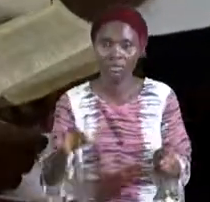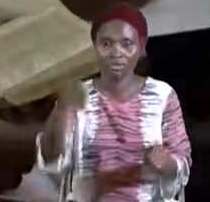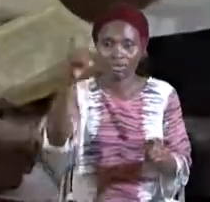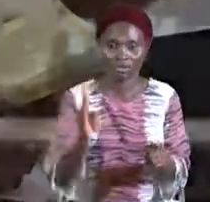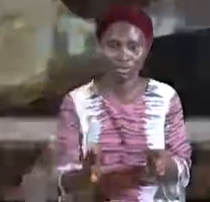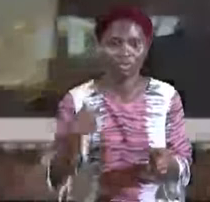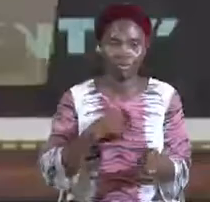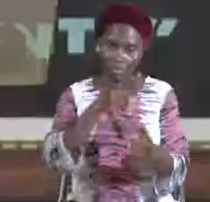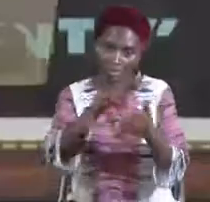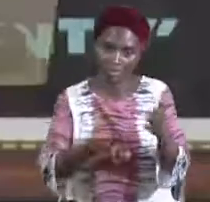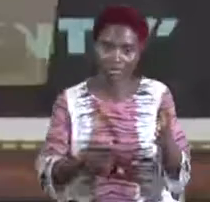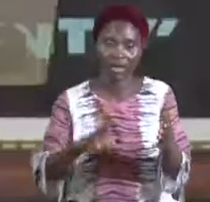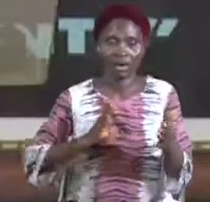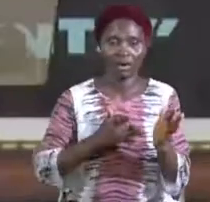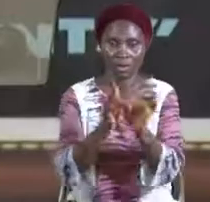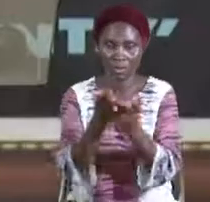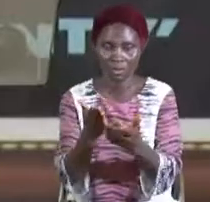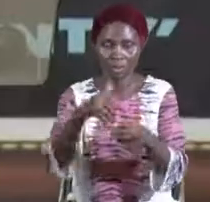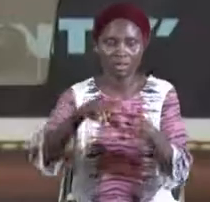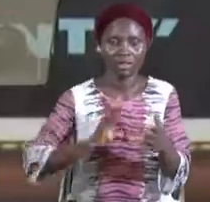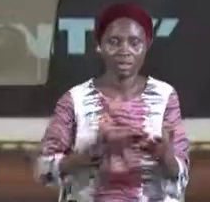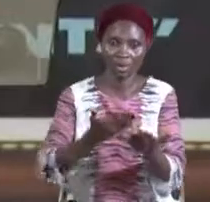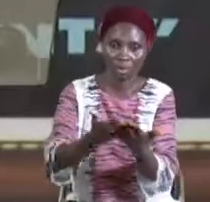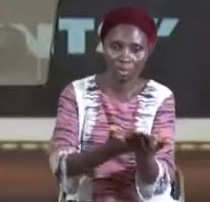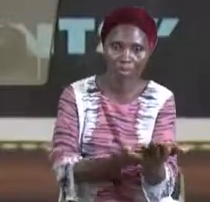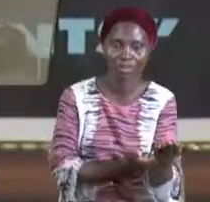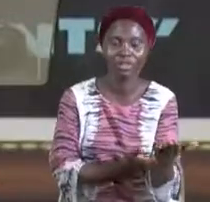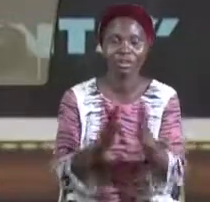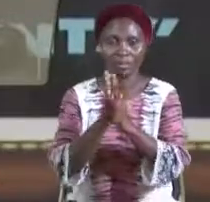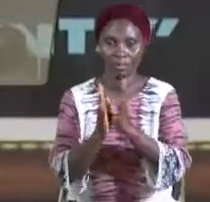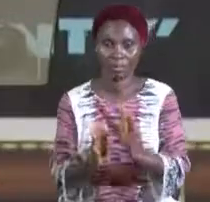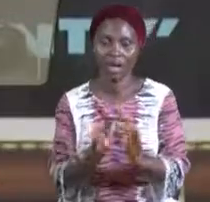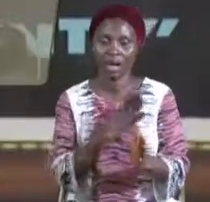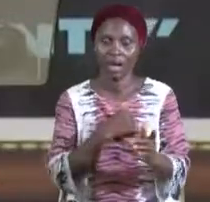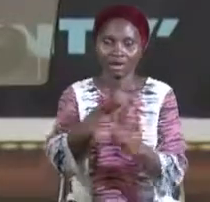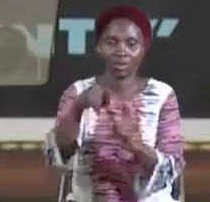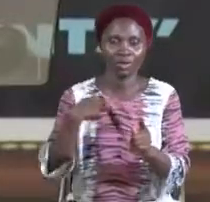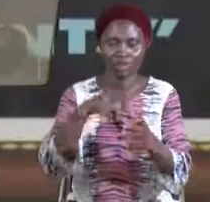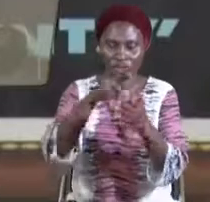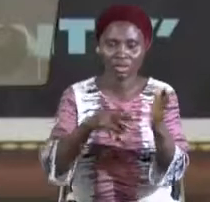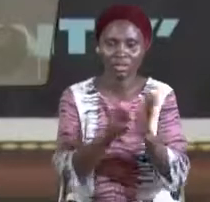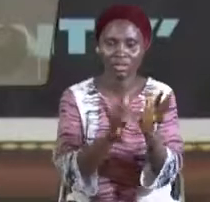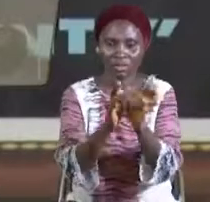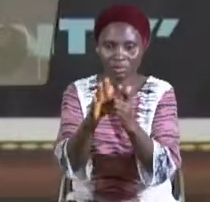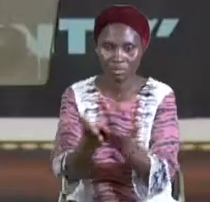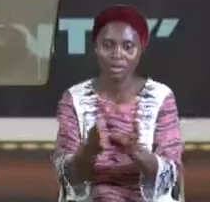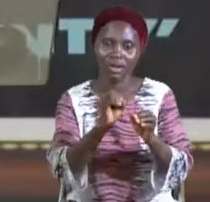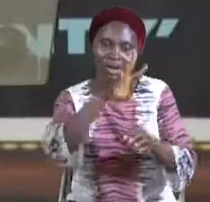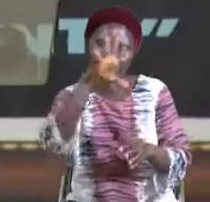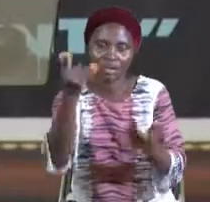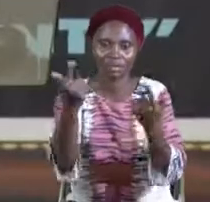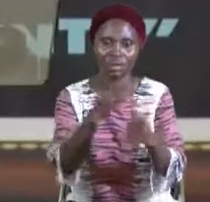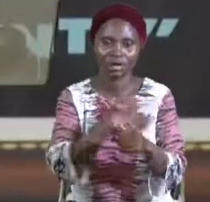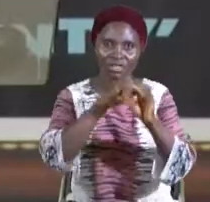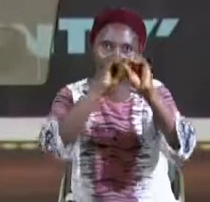nous lisons notre Bible, la dévotion matinale, et pendant que nous lisons cette Bible-là, une lumière vient et luit sur la parole